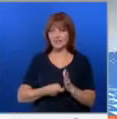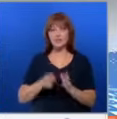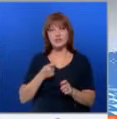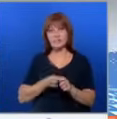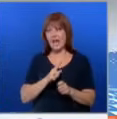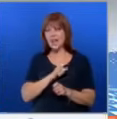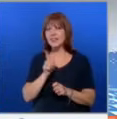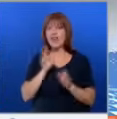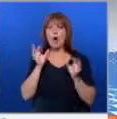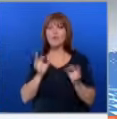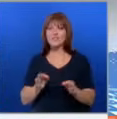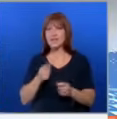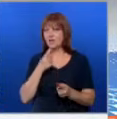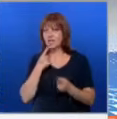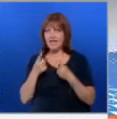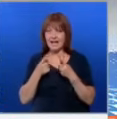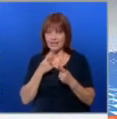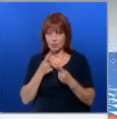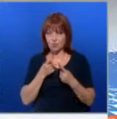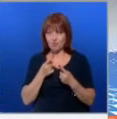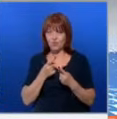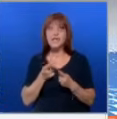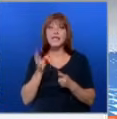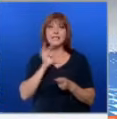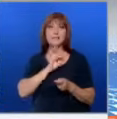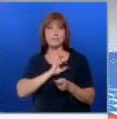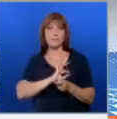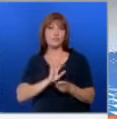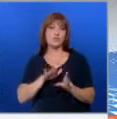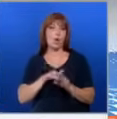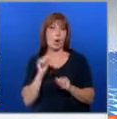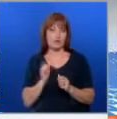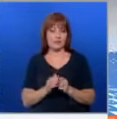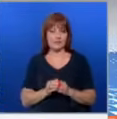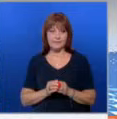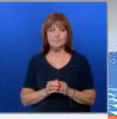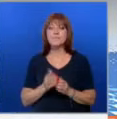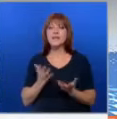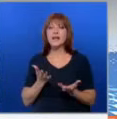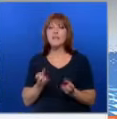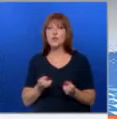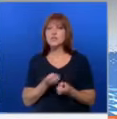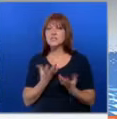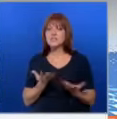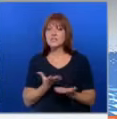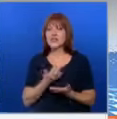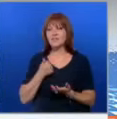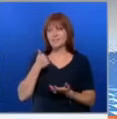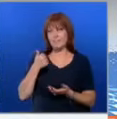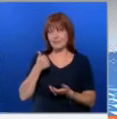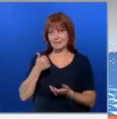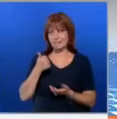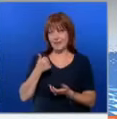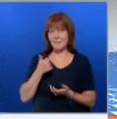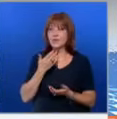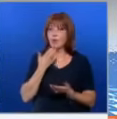неофициални разговори за това с ППДБ и с БСП и са получили отказ. Какво става с позицията на БСП?